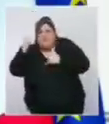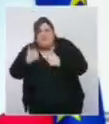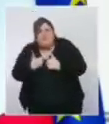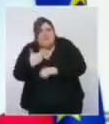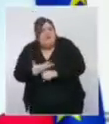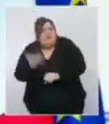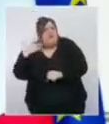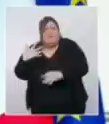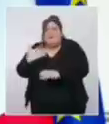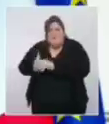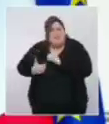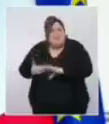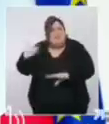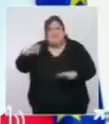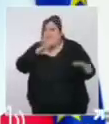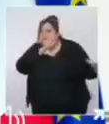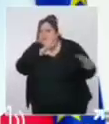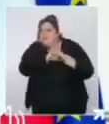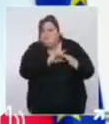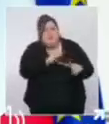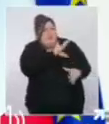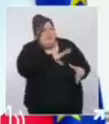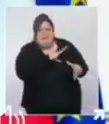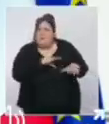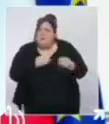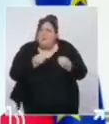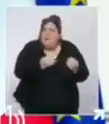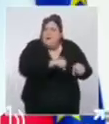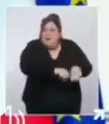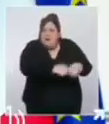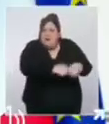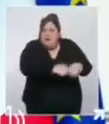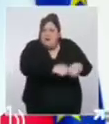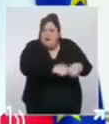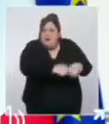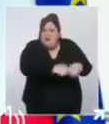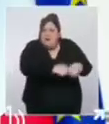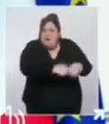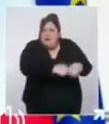j'ai un message un message très simple je vais continuer